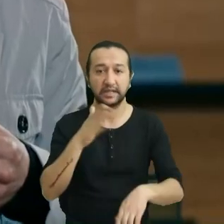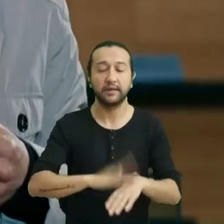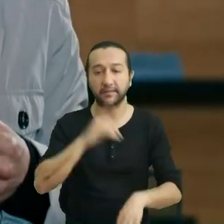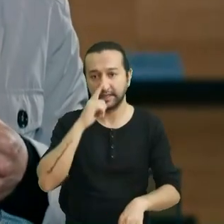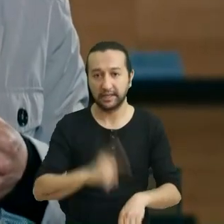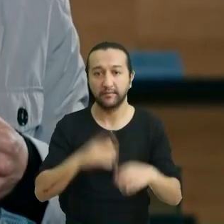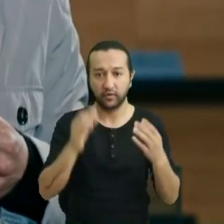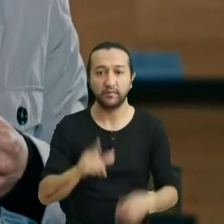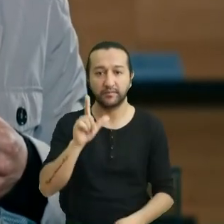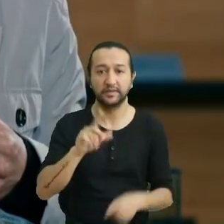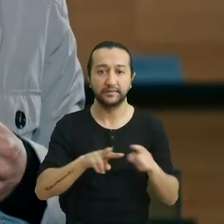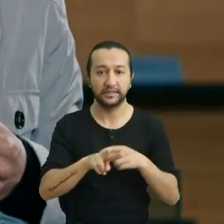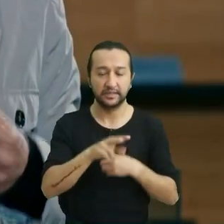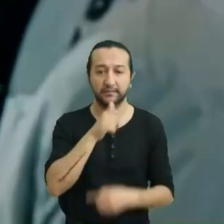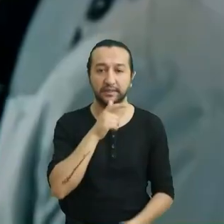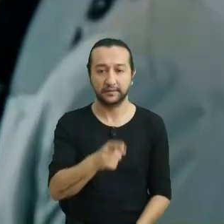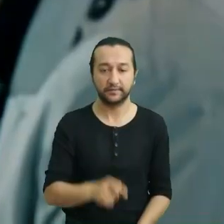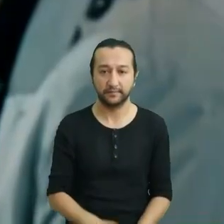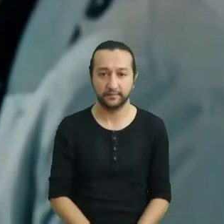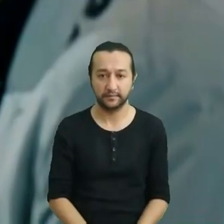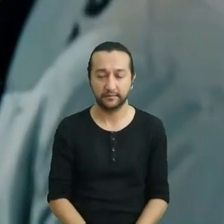etmediğinden emin olmam gerekiyor Yıldıray Bey.